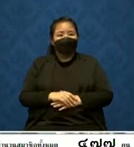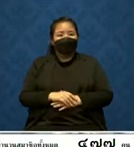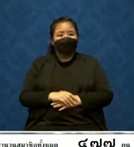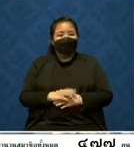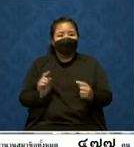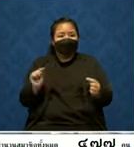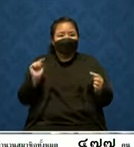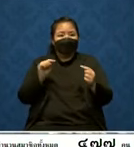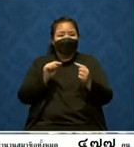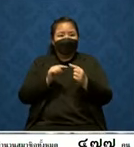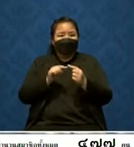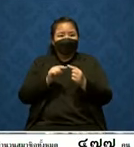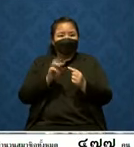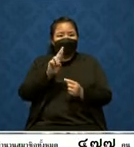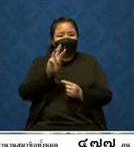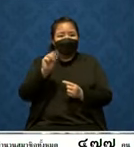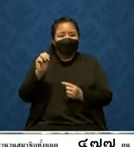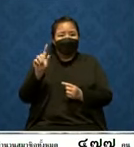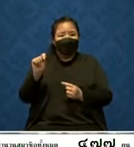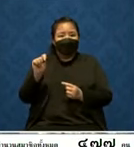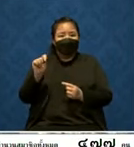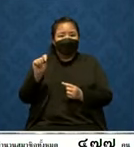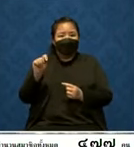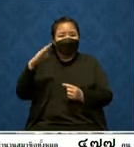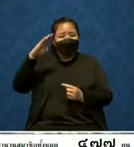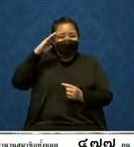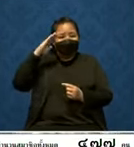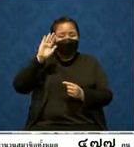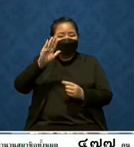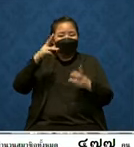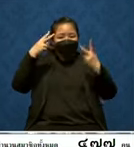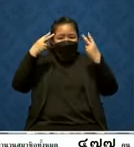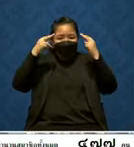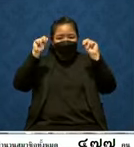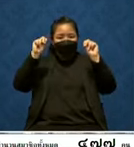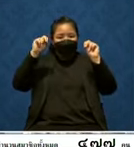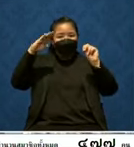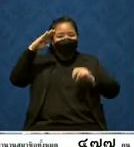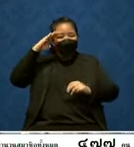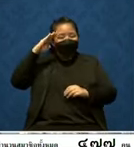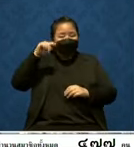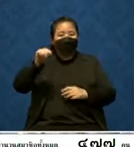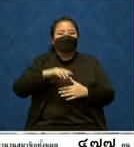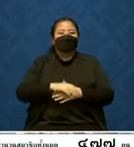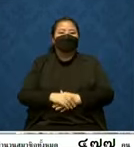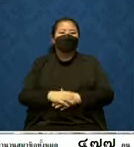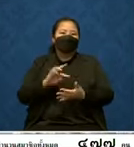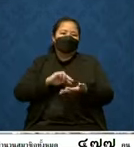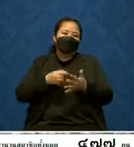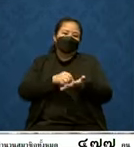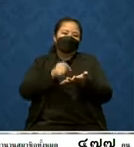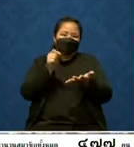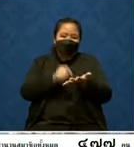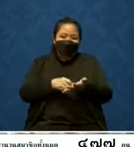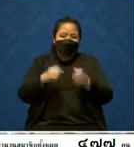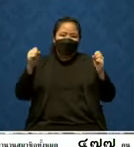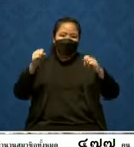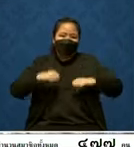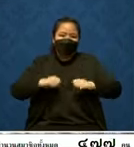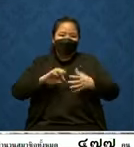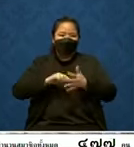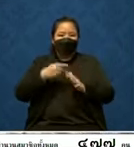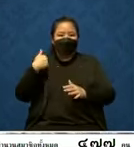งอยู่กับรัฐมนตรีว่าการกระทรวงกลาโหมพลเอกประยุทธ์จันทร์โอชาที่มีการบันทึกข้อตกลงว่าได้ร่วมวิจัยพัฒนาส่งเส